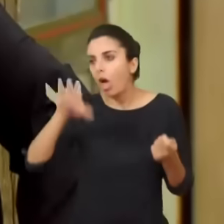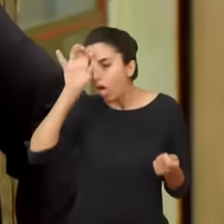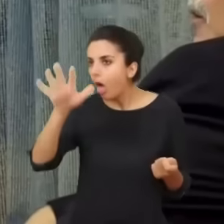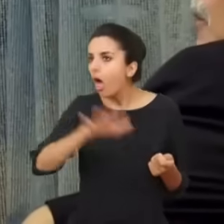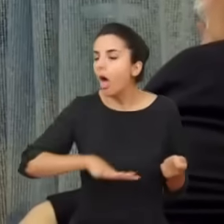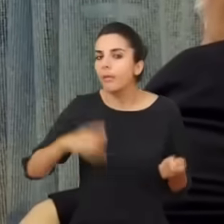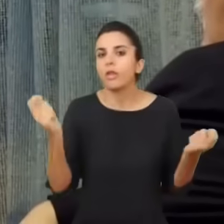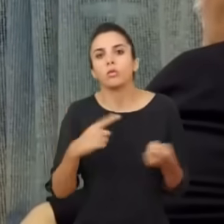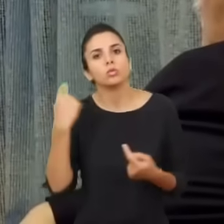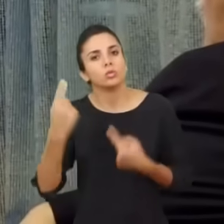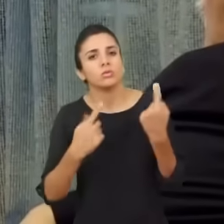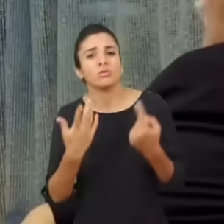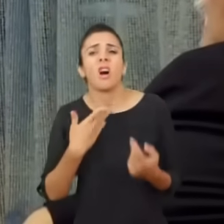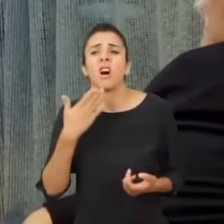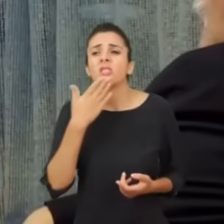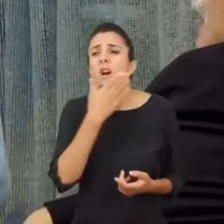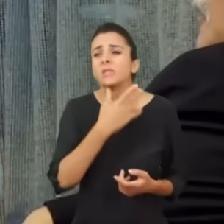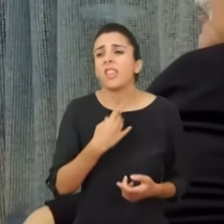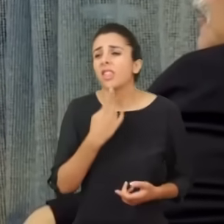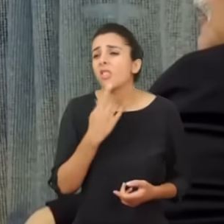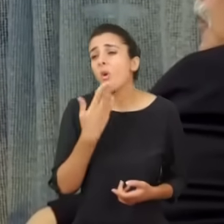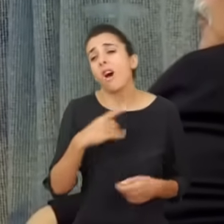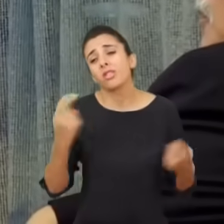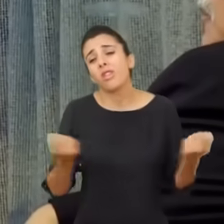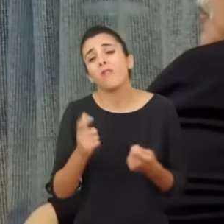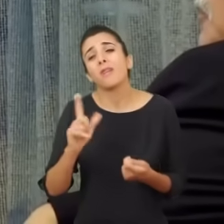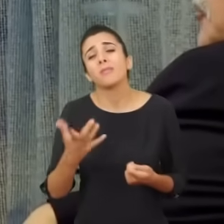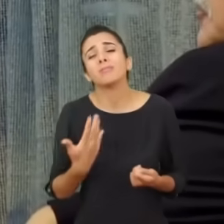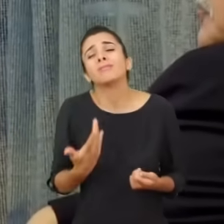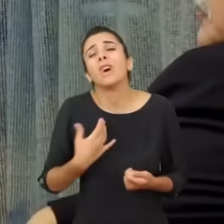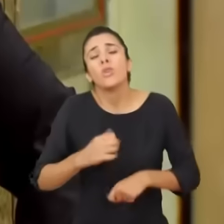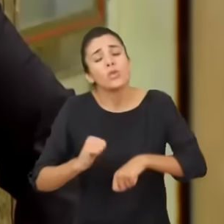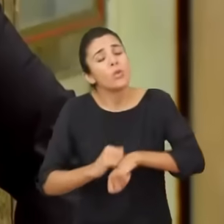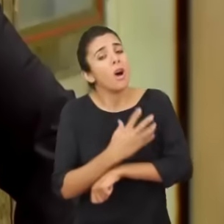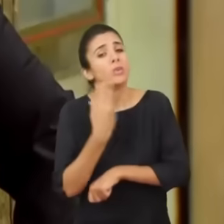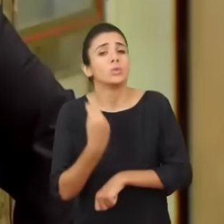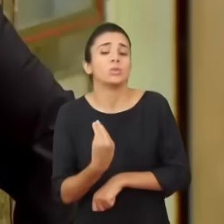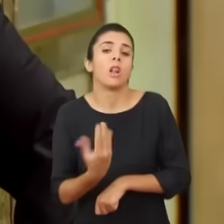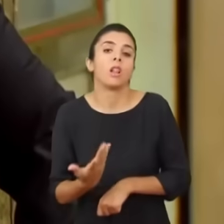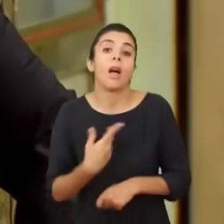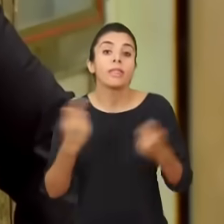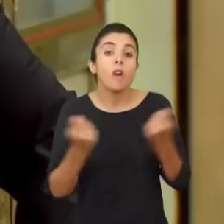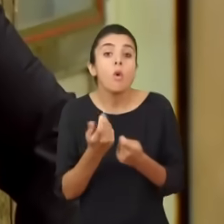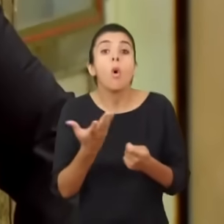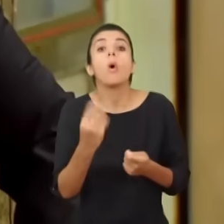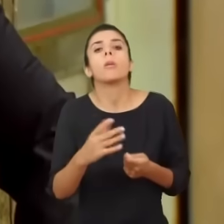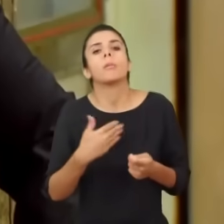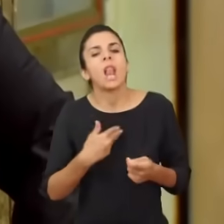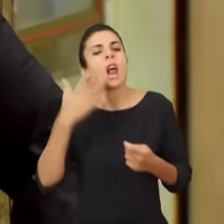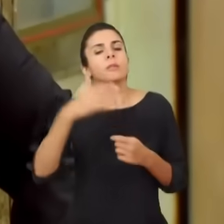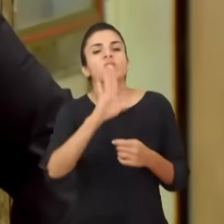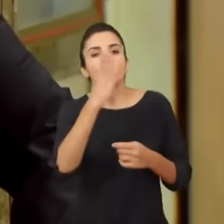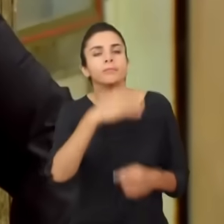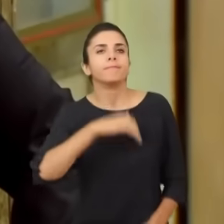bak. Ben öyle Ramazan'ın tadını alamıyorum başka türlü ya. O manileri dinlemeden ya. Davulcu bulamazsak ben gelirim senin